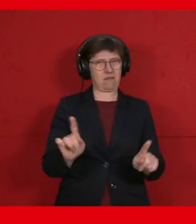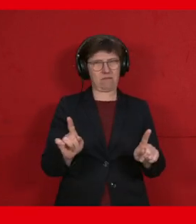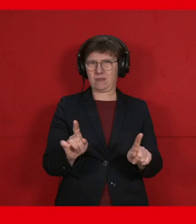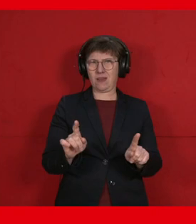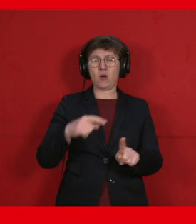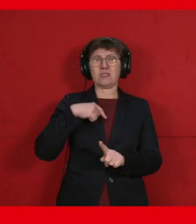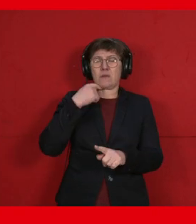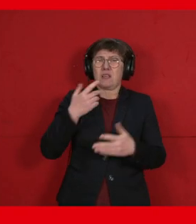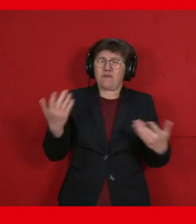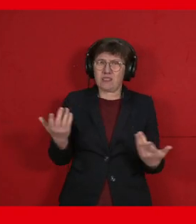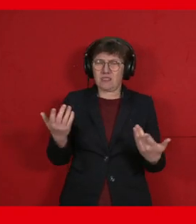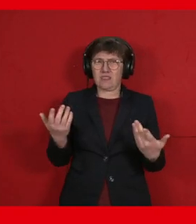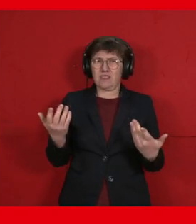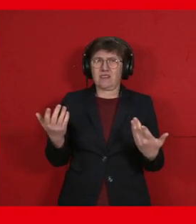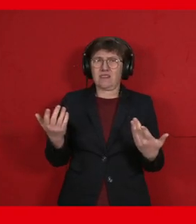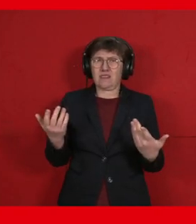sagen,